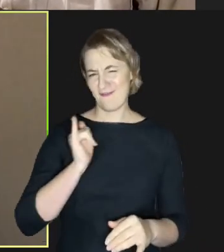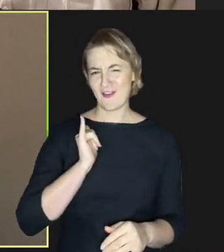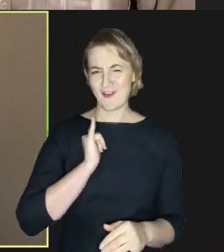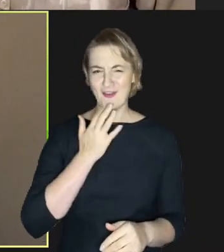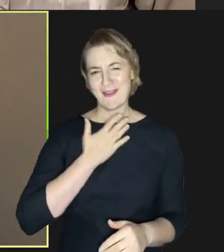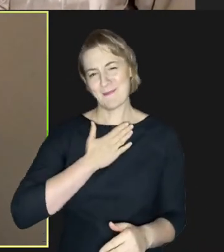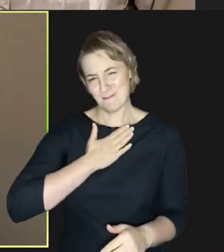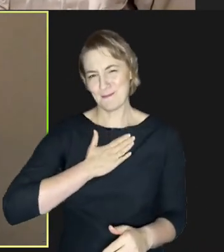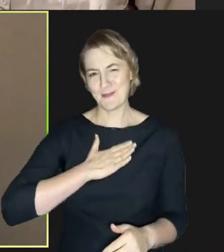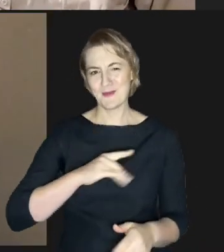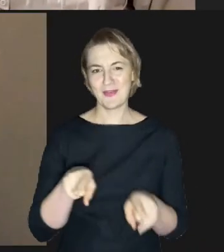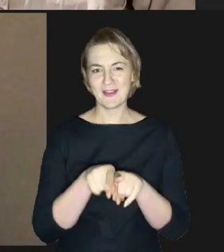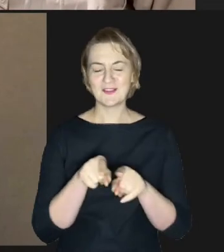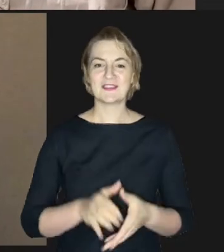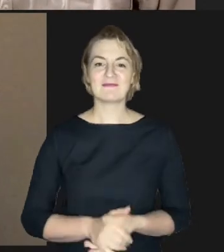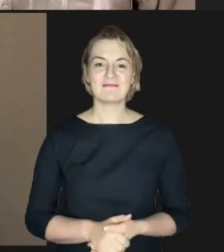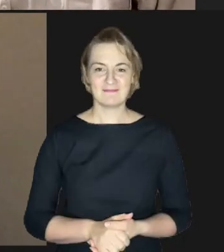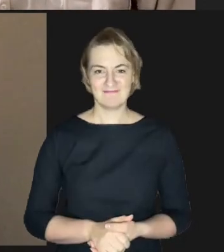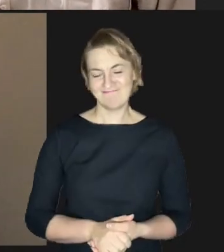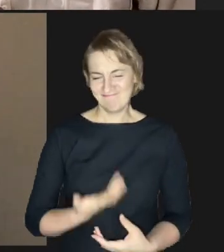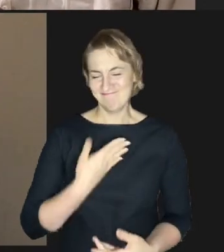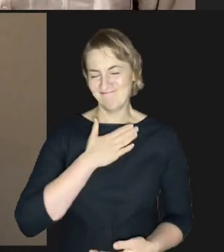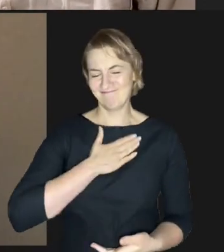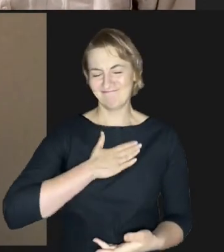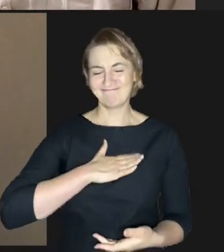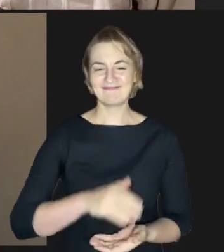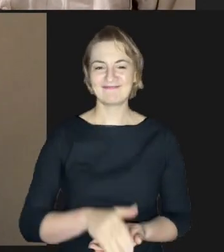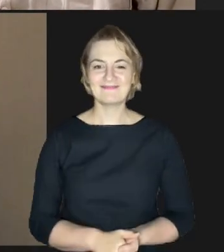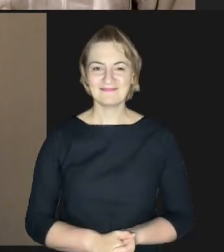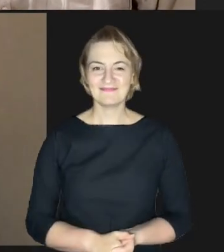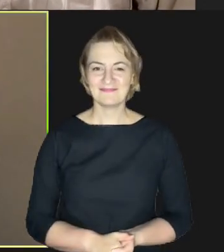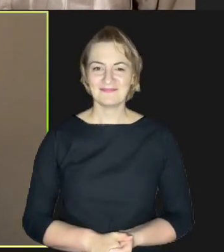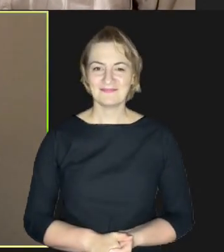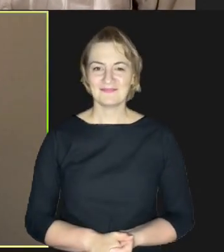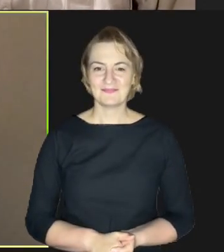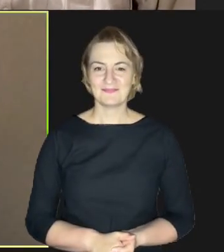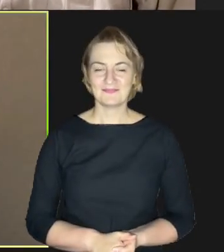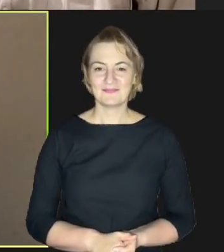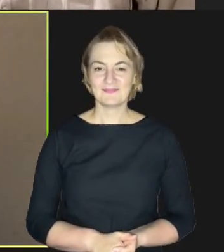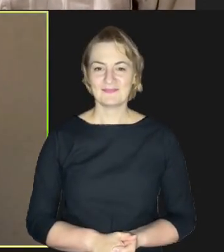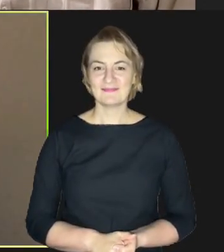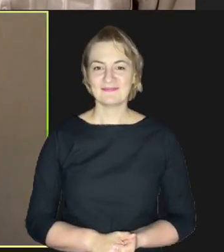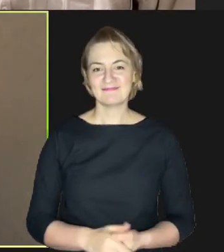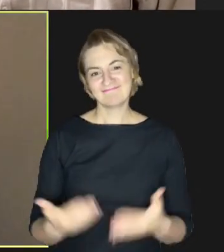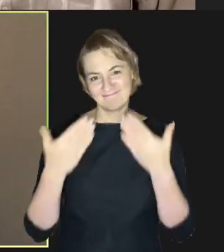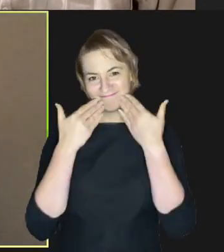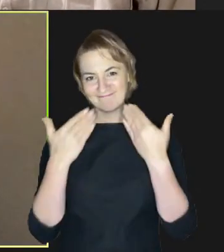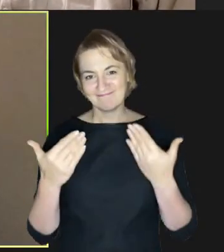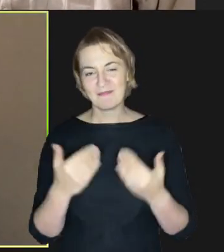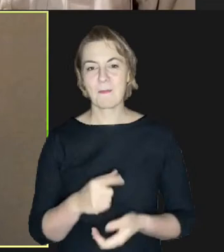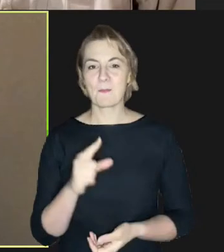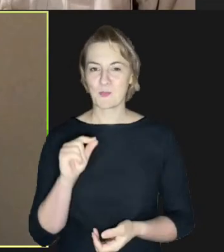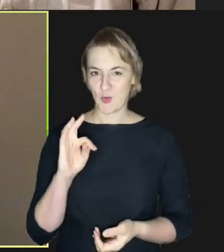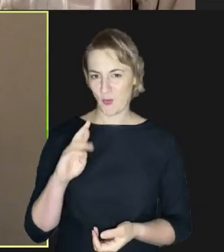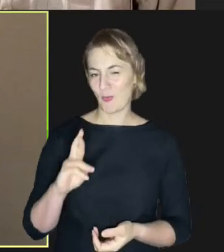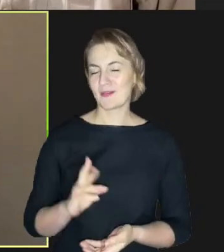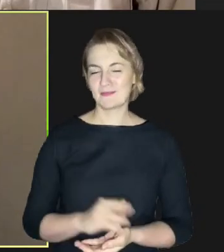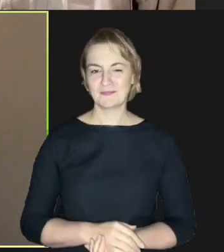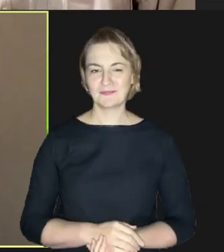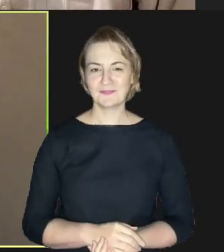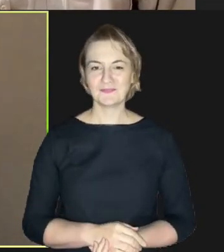milej. Z przyjemnością największą. Okej, Piotrze, dziękuję. Dziękuję bardzo,